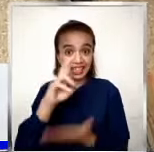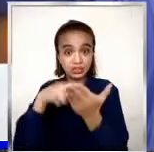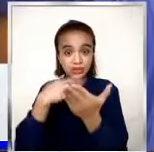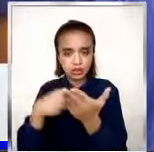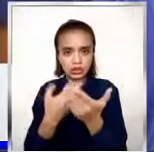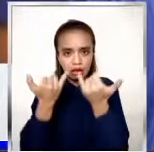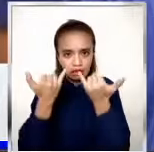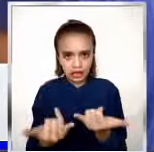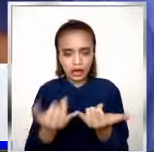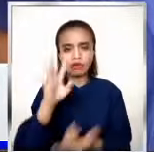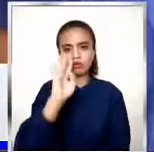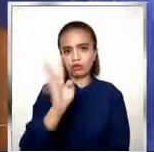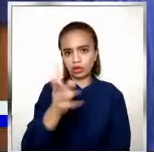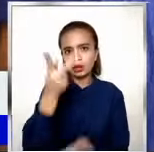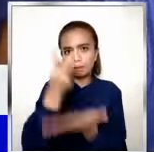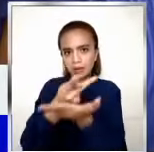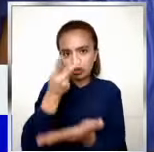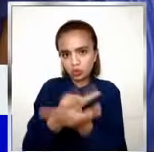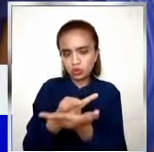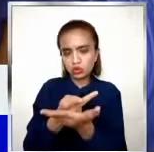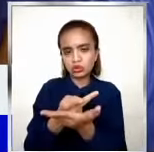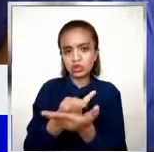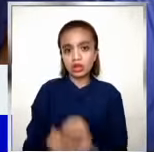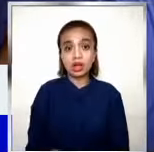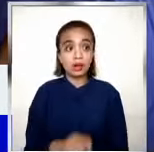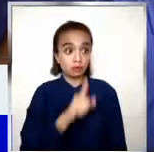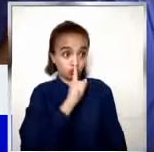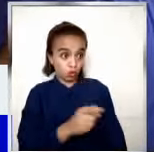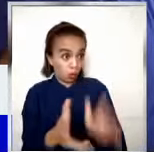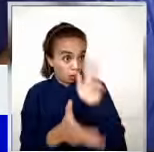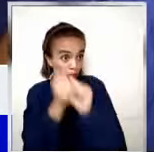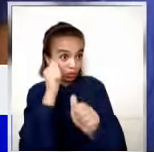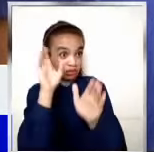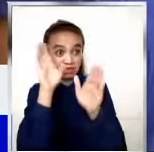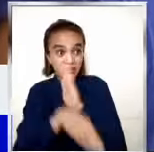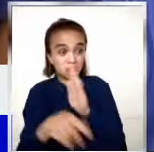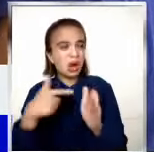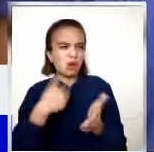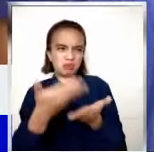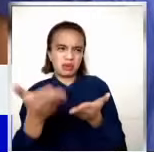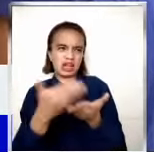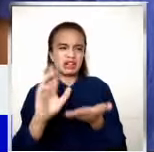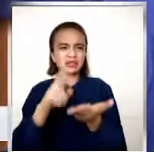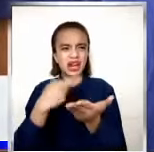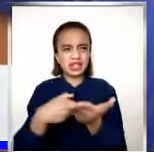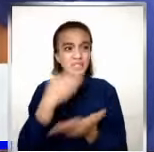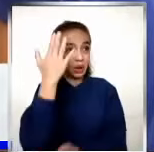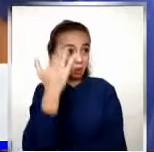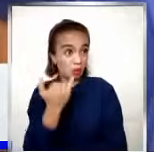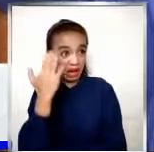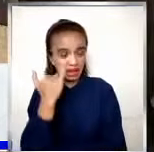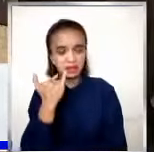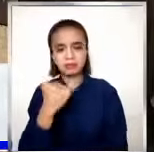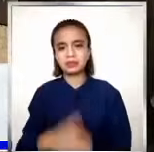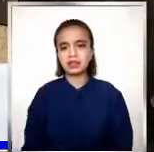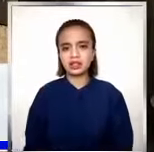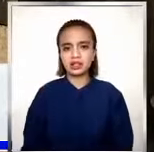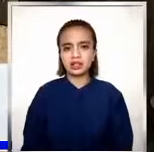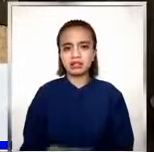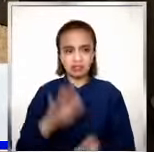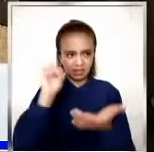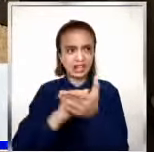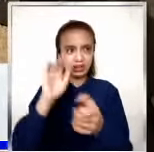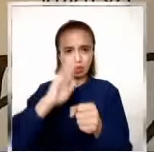ngayon. Yung pinakamura talaga bibili ng bigas, ma'am. Kasi yung kase lang pagkasing sa isang araw. Ayon sa